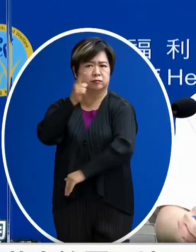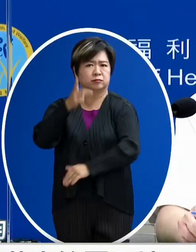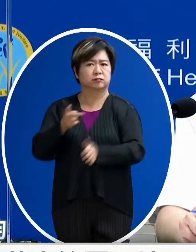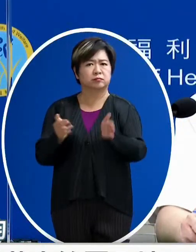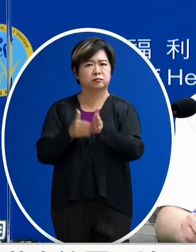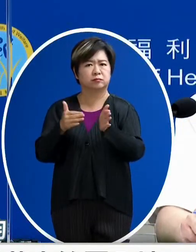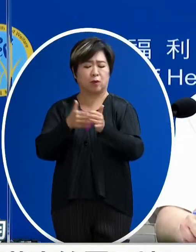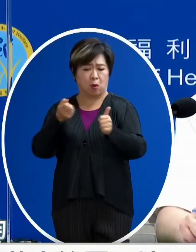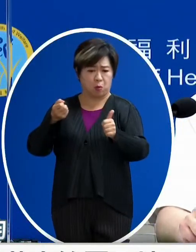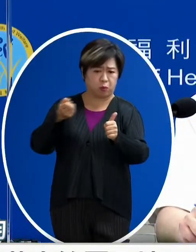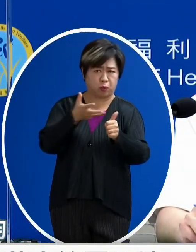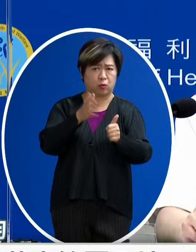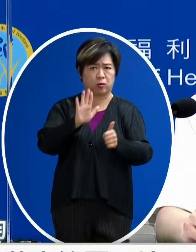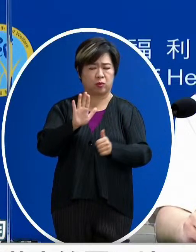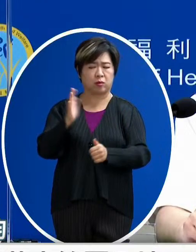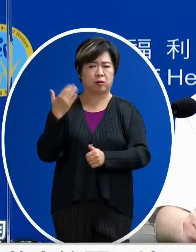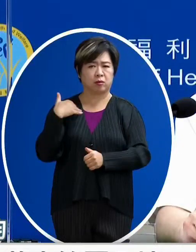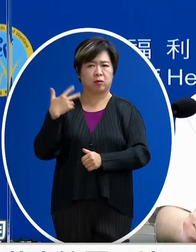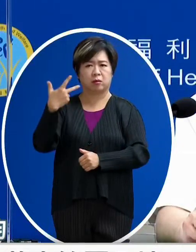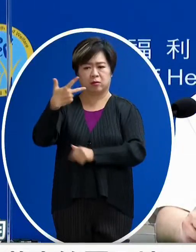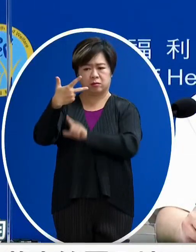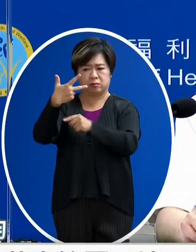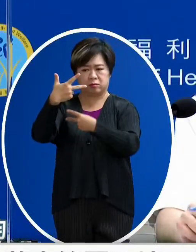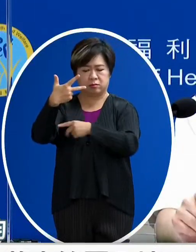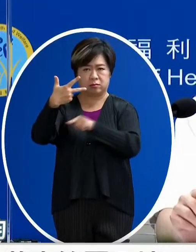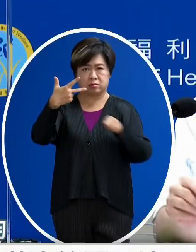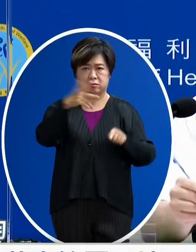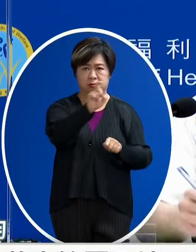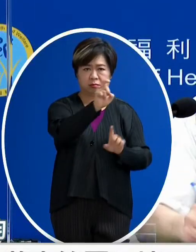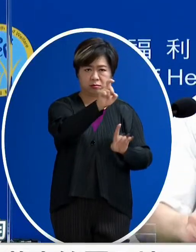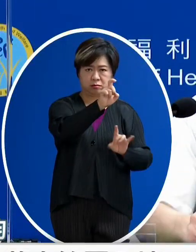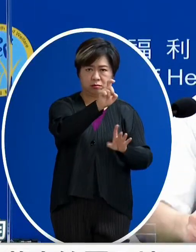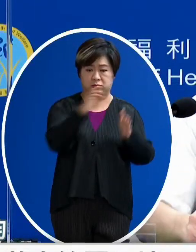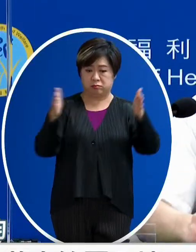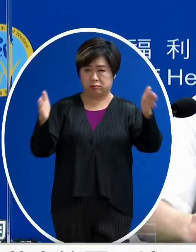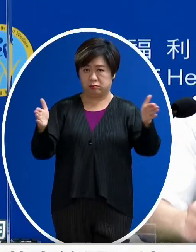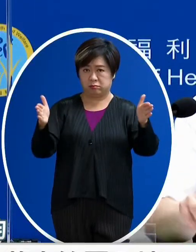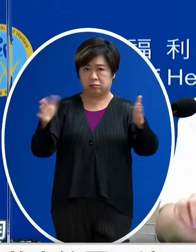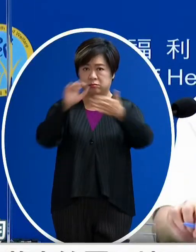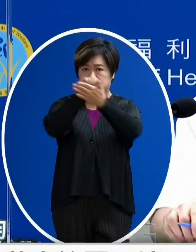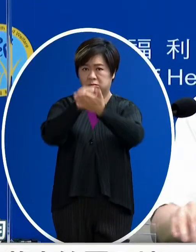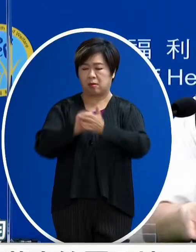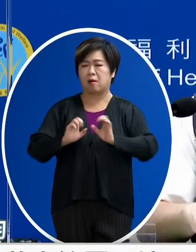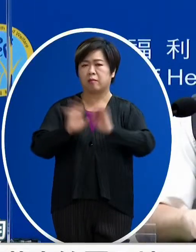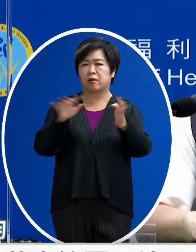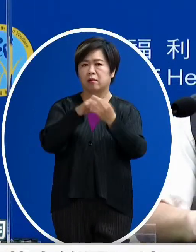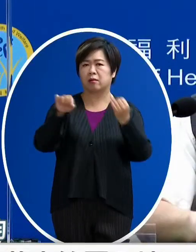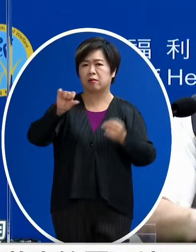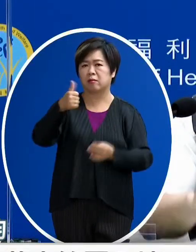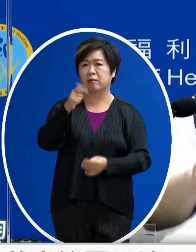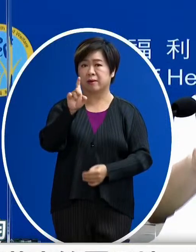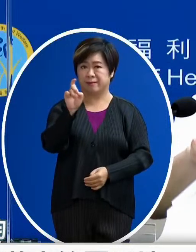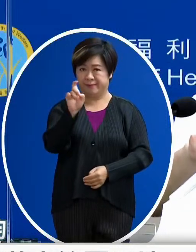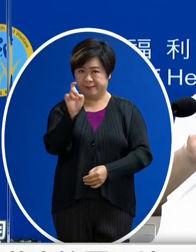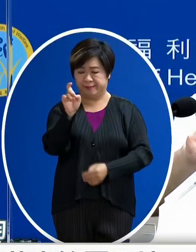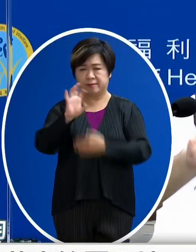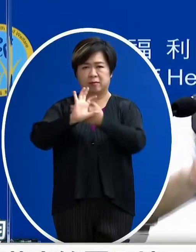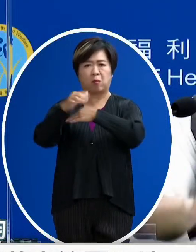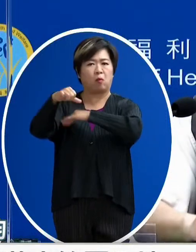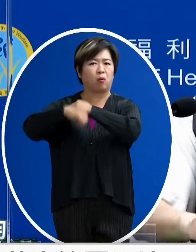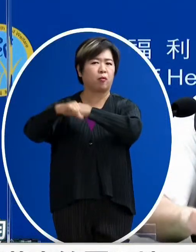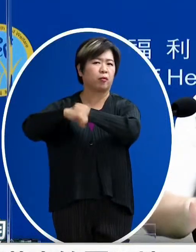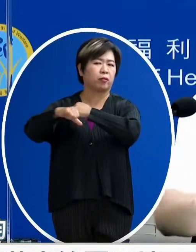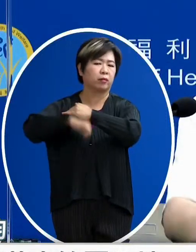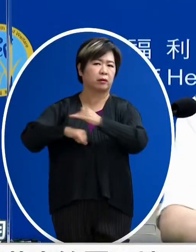一个统计，从7月2号到10月15号，总计我们有公布了510例的境外移入病